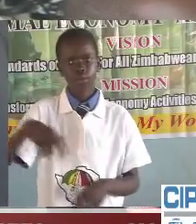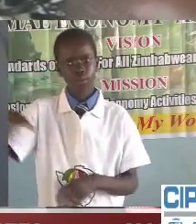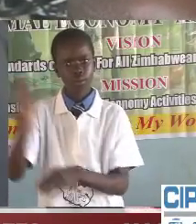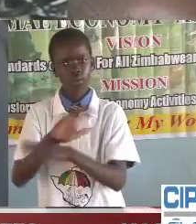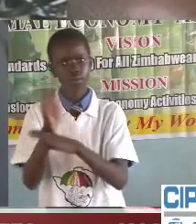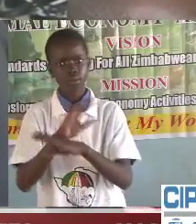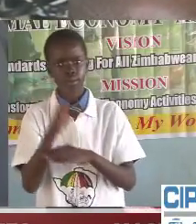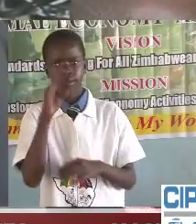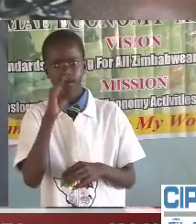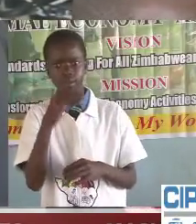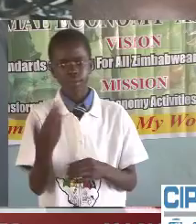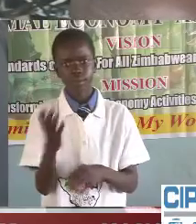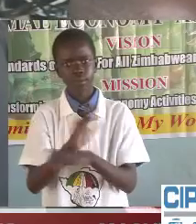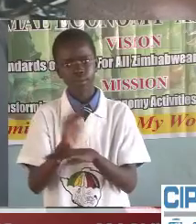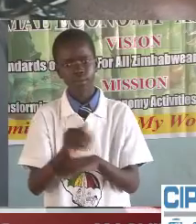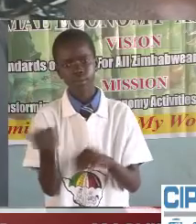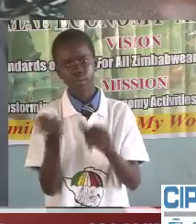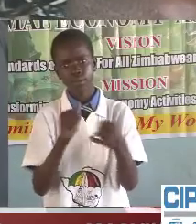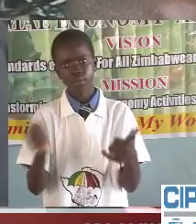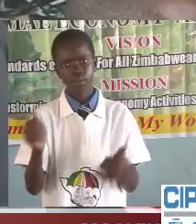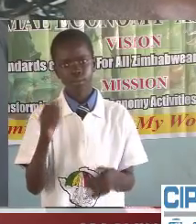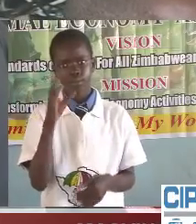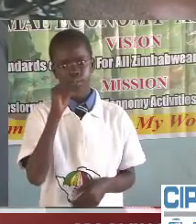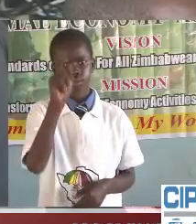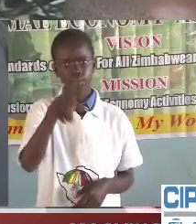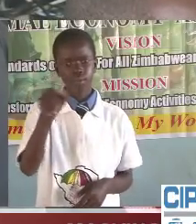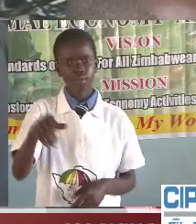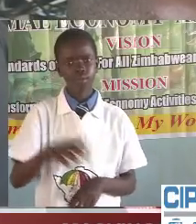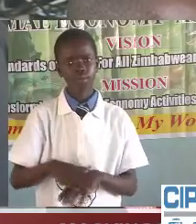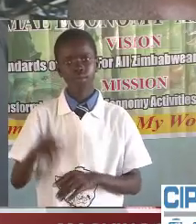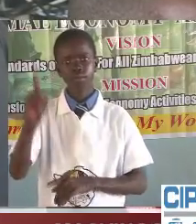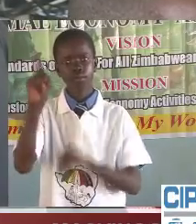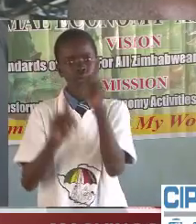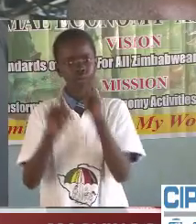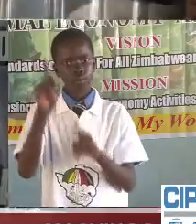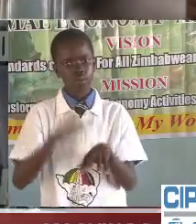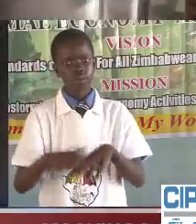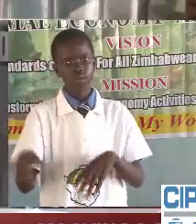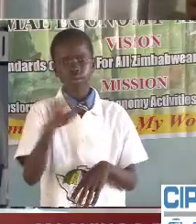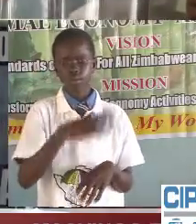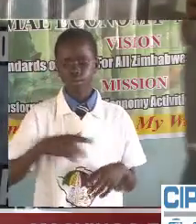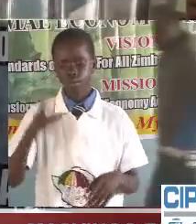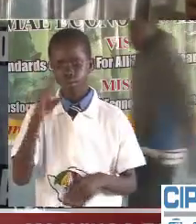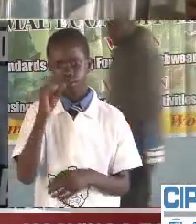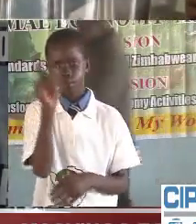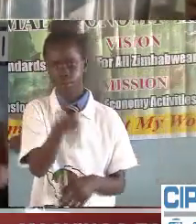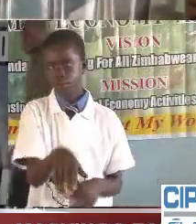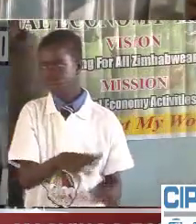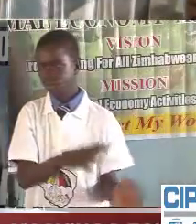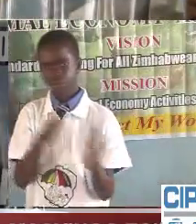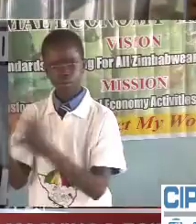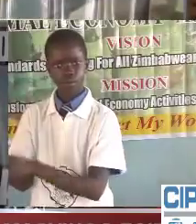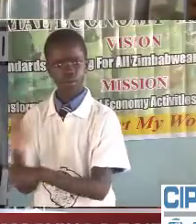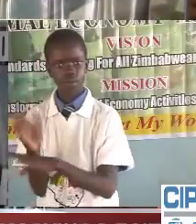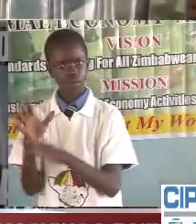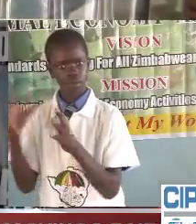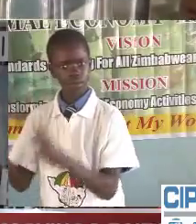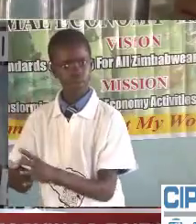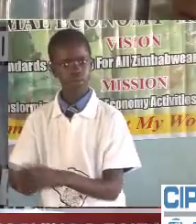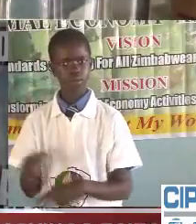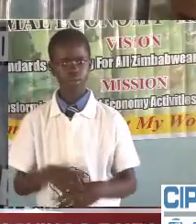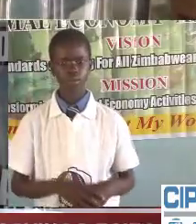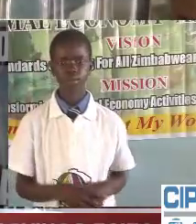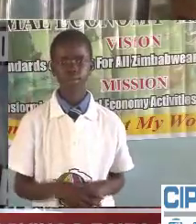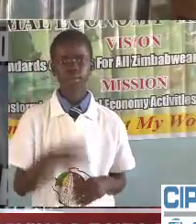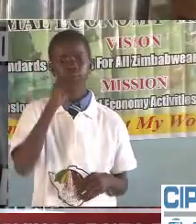takuona takuvagadzirira tichidzikawo kumatare epasi kuti vaende panzvimbo dzinofana kuti vaende kunotengesera,